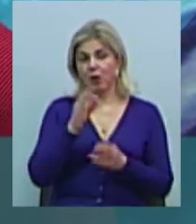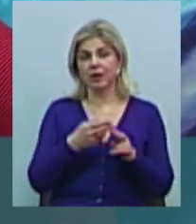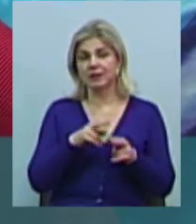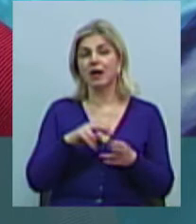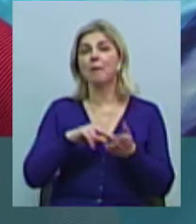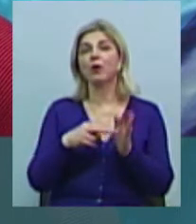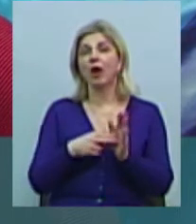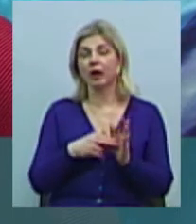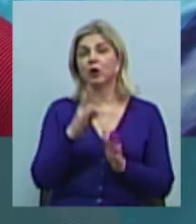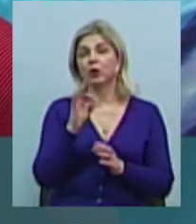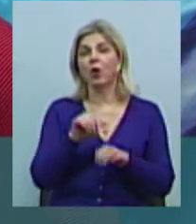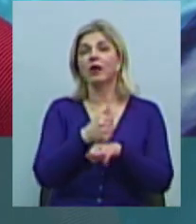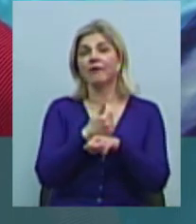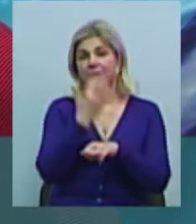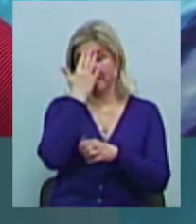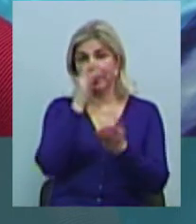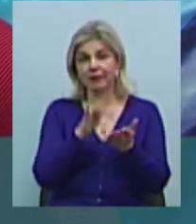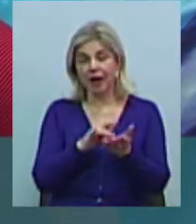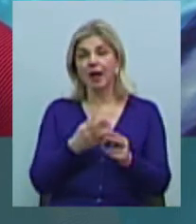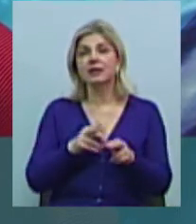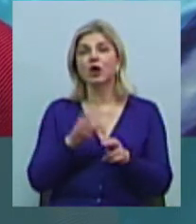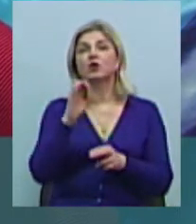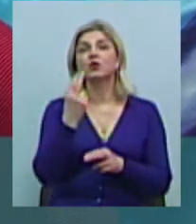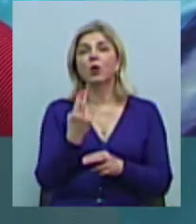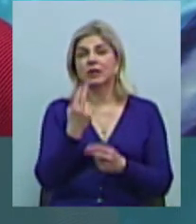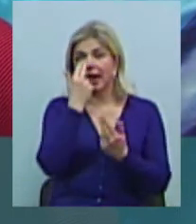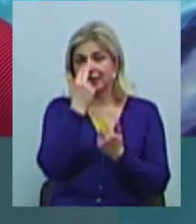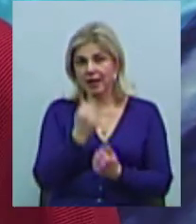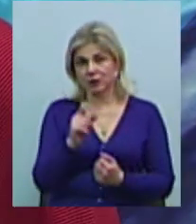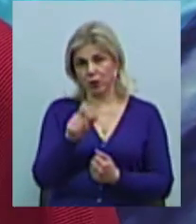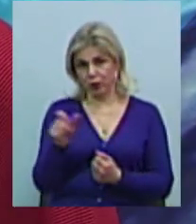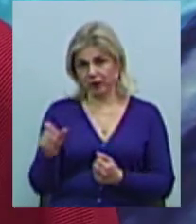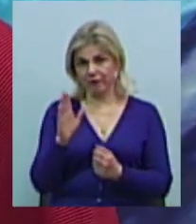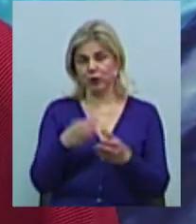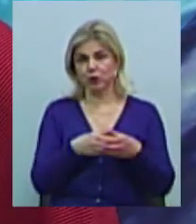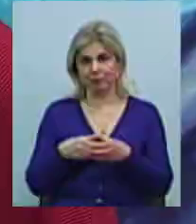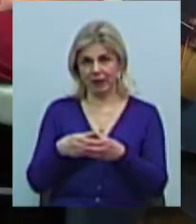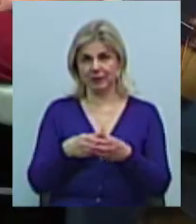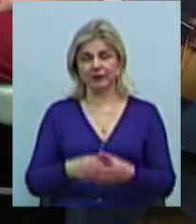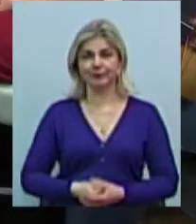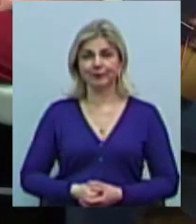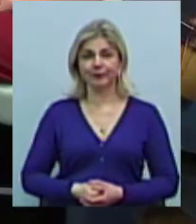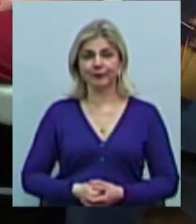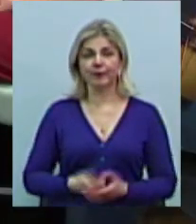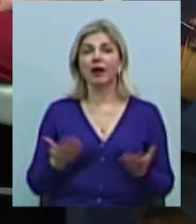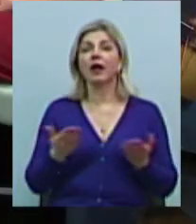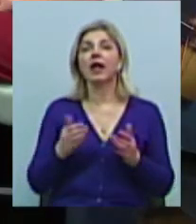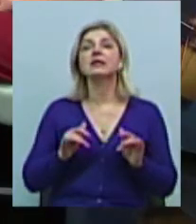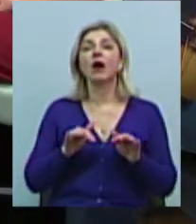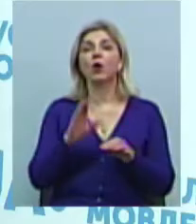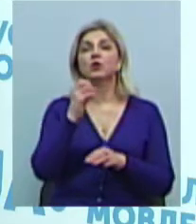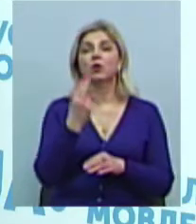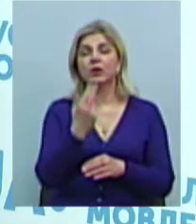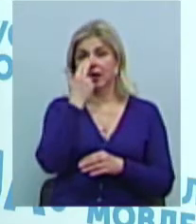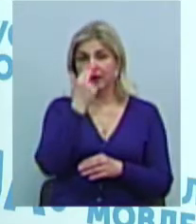проекти. Ну, головна мета – це соціалізація людей в суспільство, людей з інвалідністю. А які заходи соціальної адаптації людей